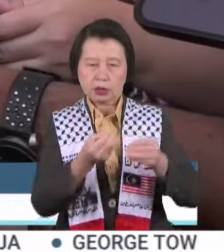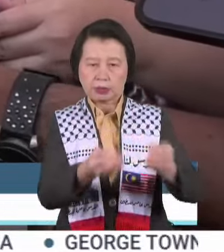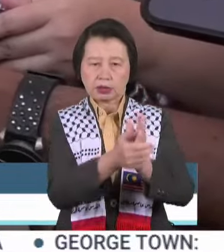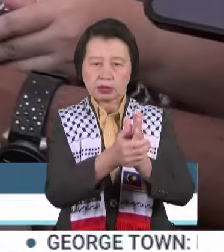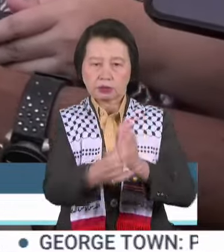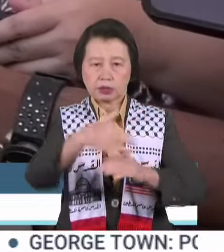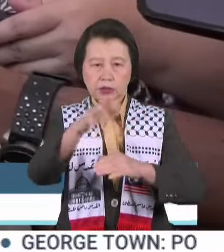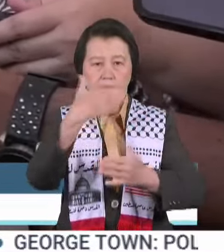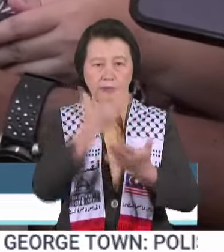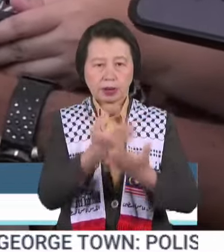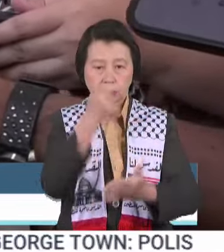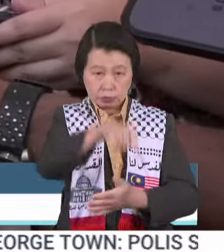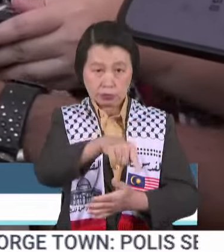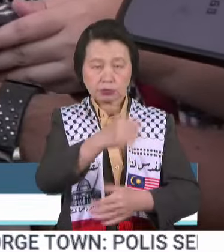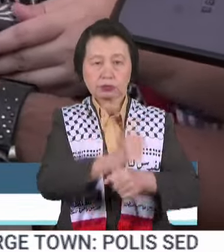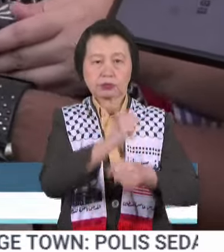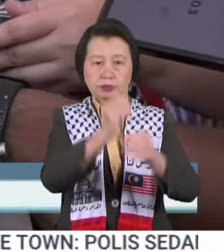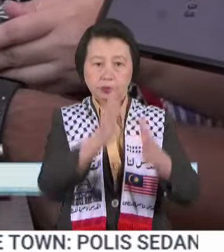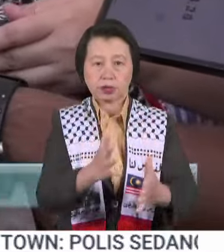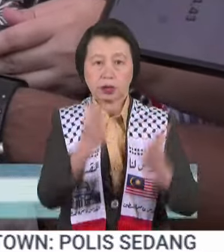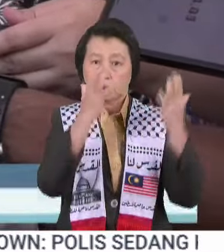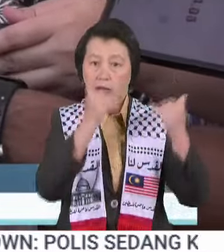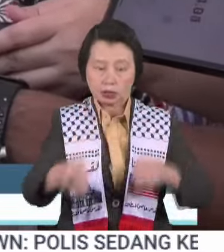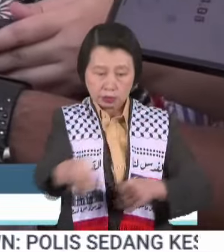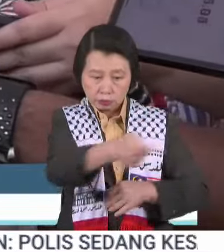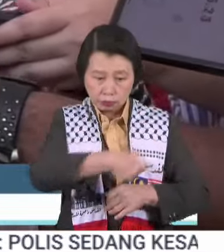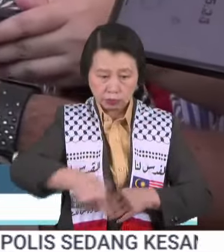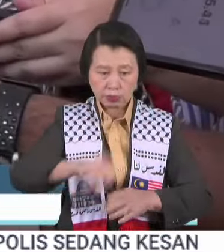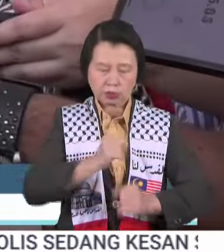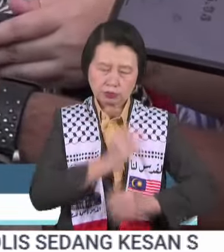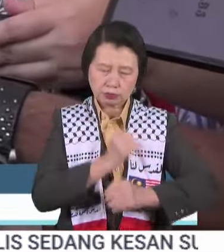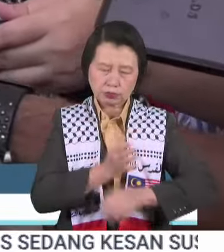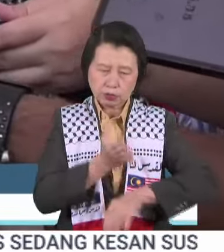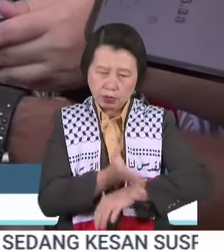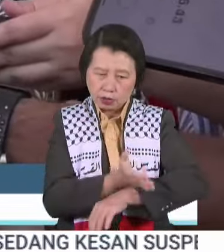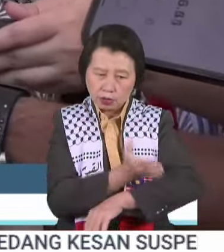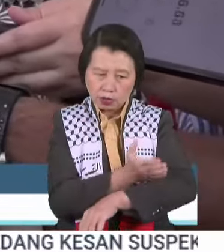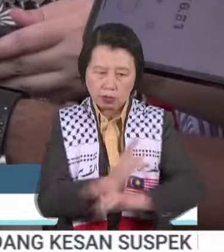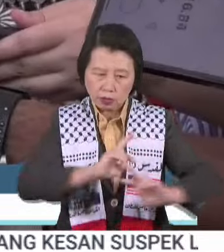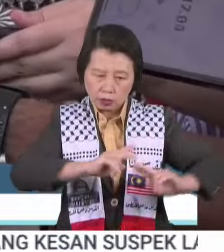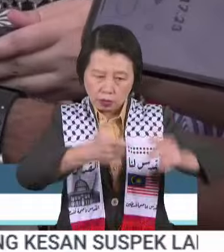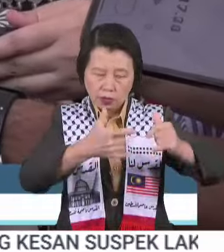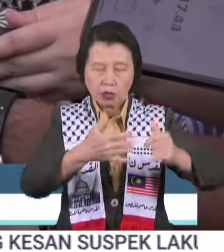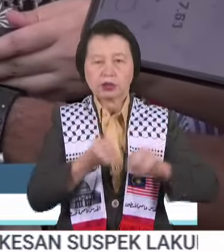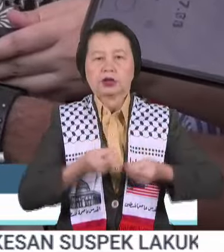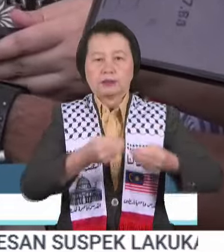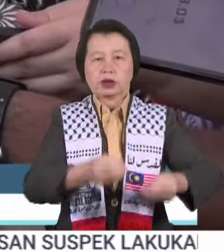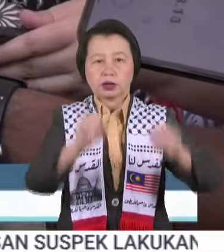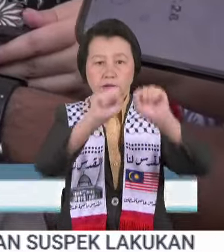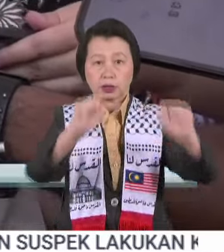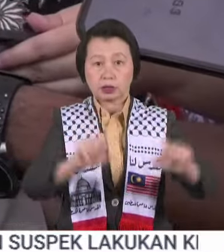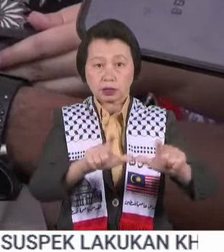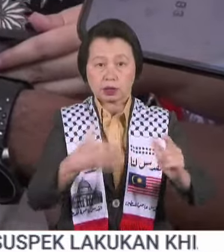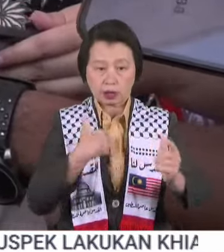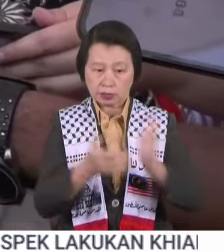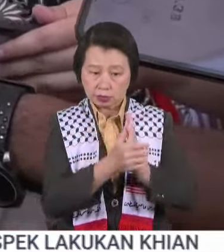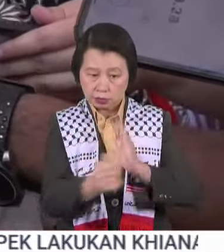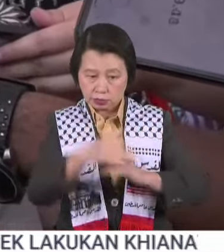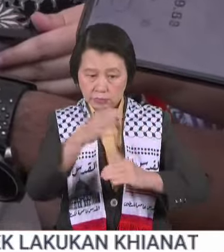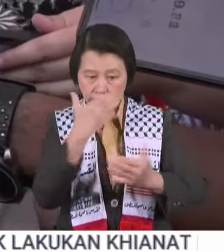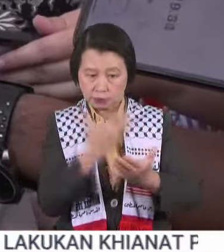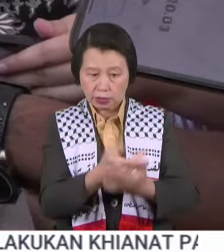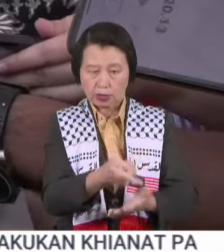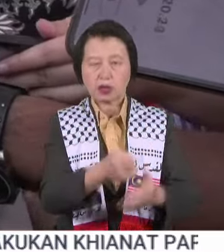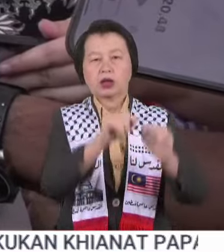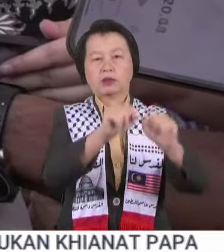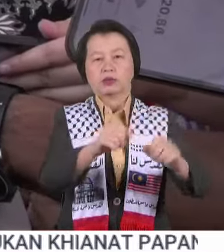kemahiran yang lebih baik kepada pekerja kita agar mereka produktiviti boleh meningkat. Dengan ada persijilan dan kemahiran yang lebih baik, mereka akan